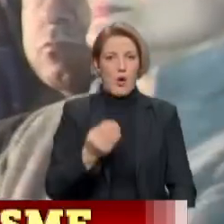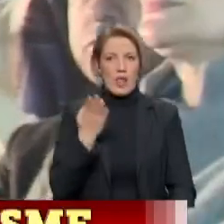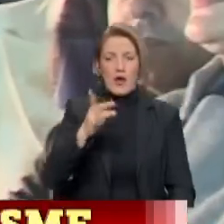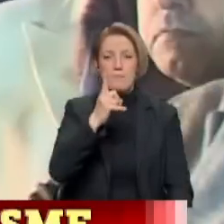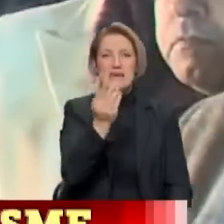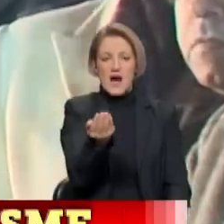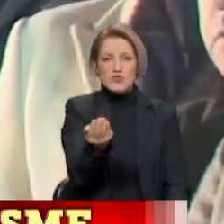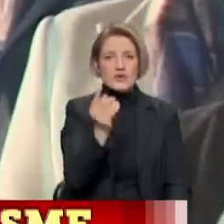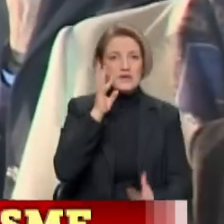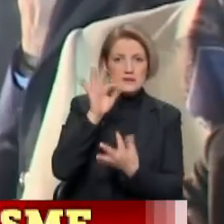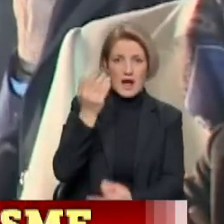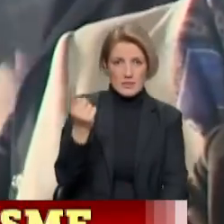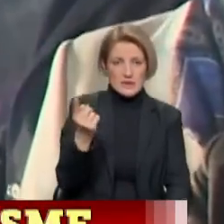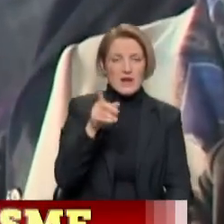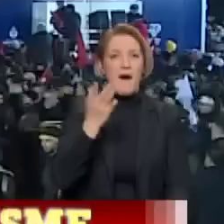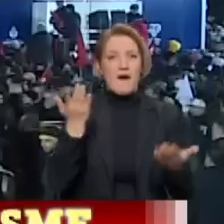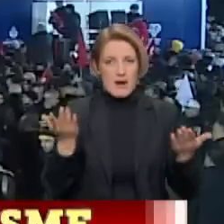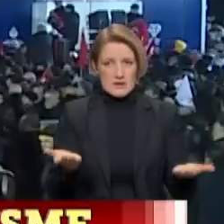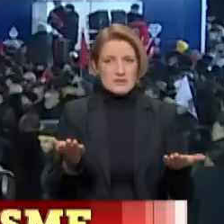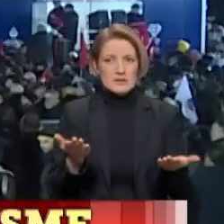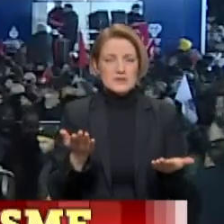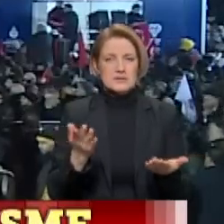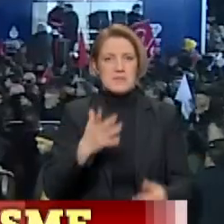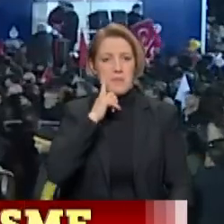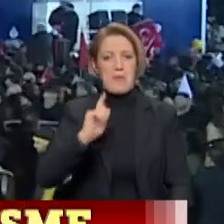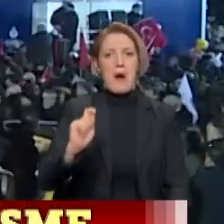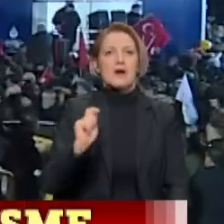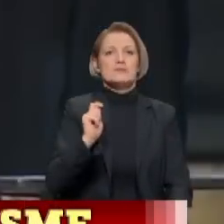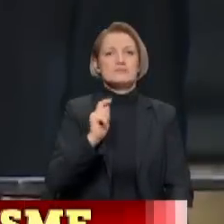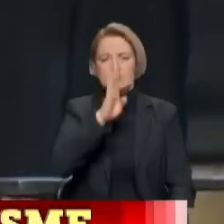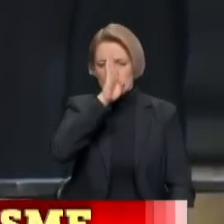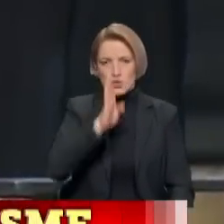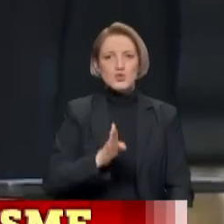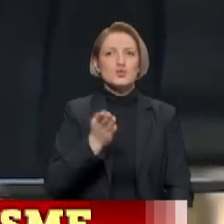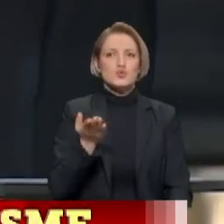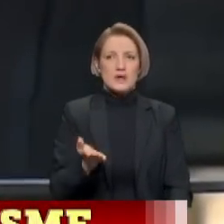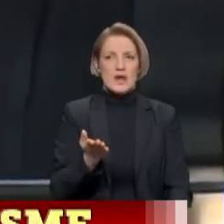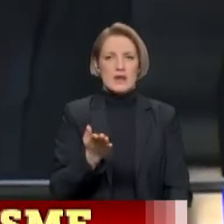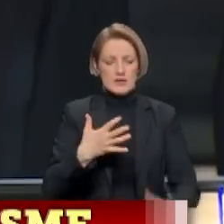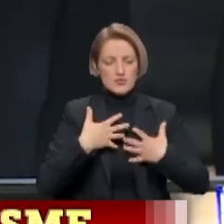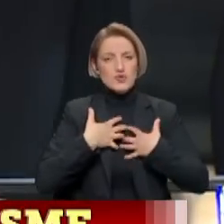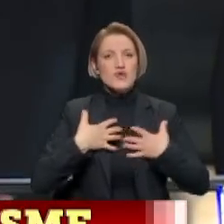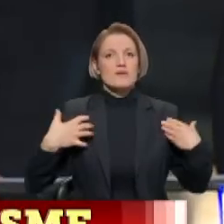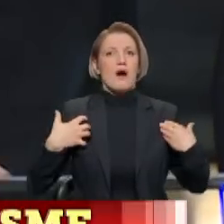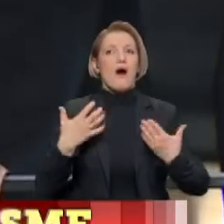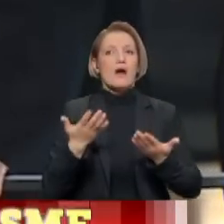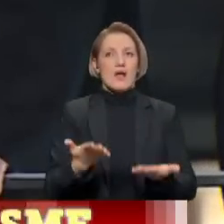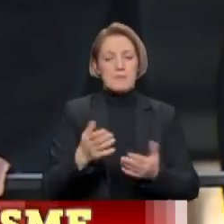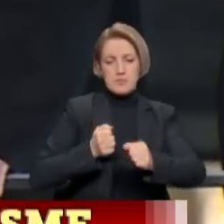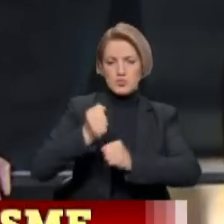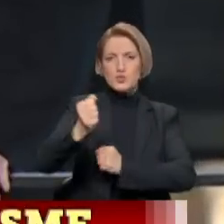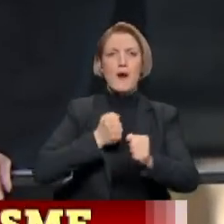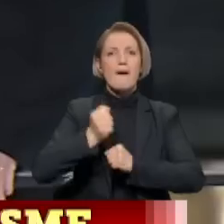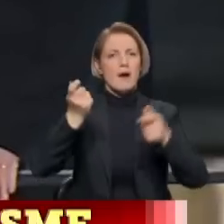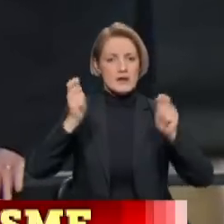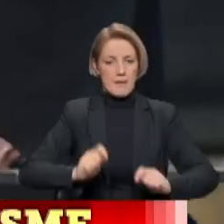o bir avuç insan artık mertçe, dürüstçe, cesurca